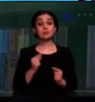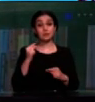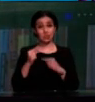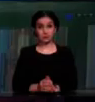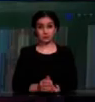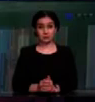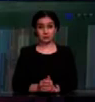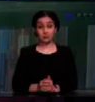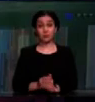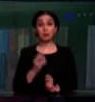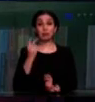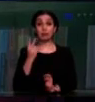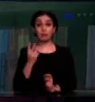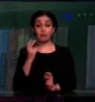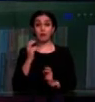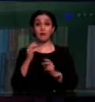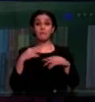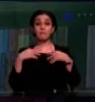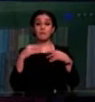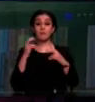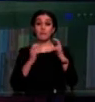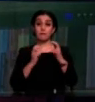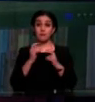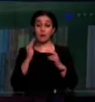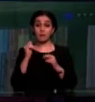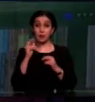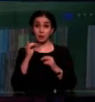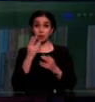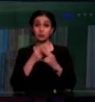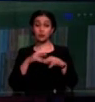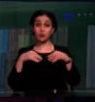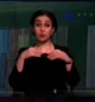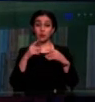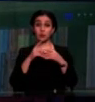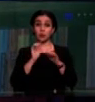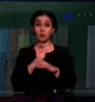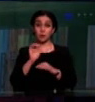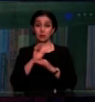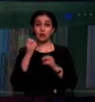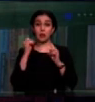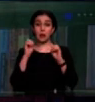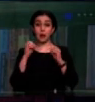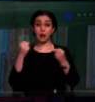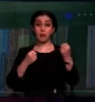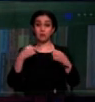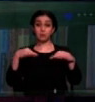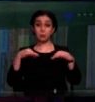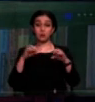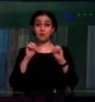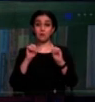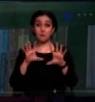Следующая задача. Две фабрики выпускают одинаковые стекла для автомобильных фар. Первая фабрика